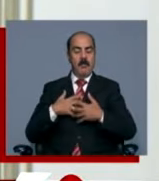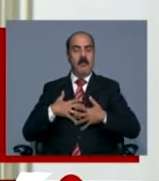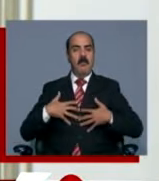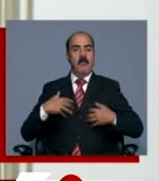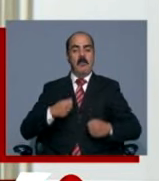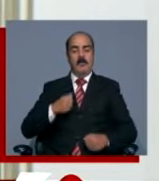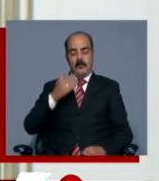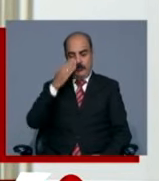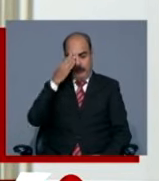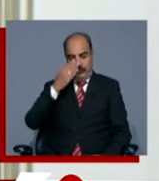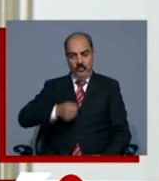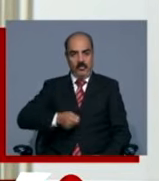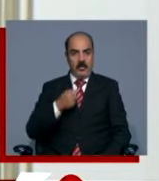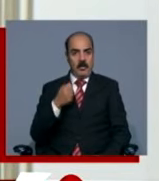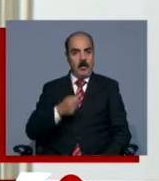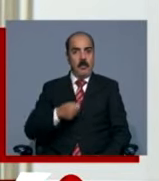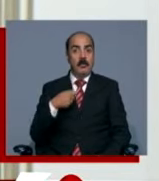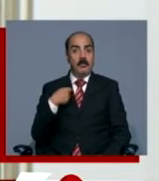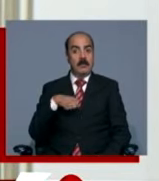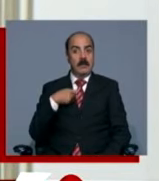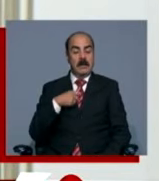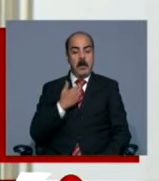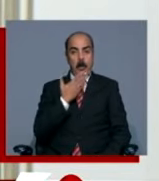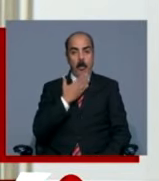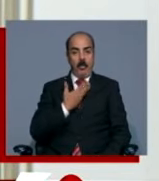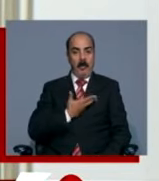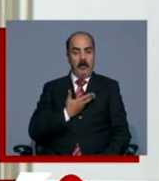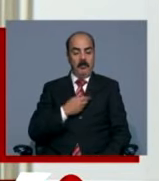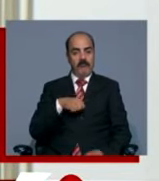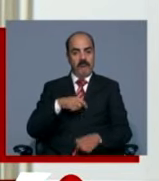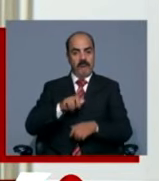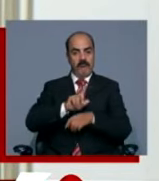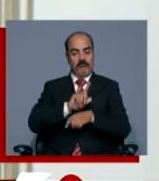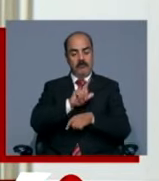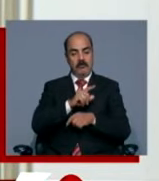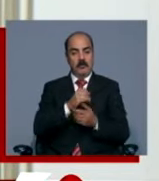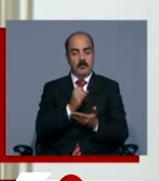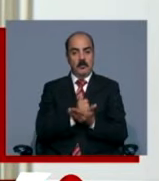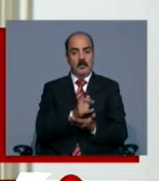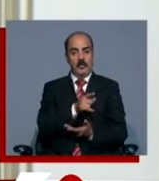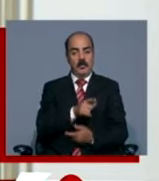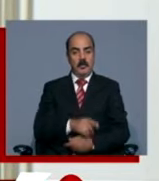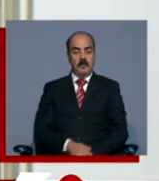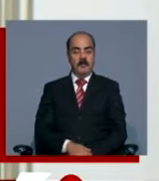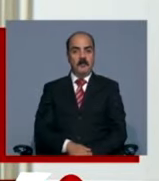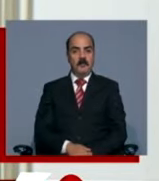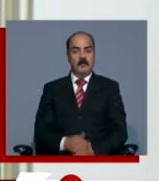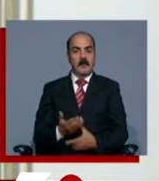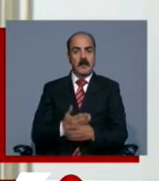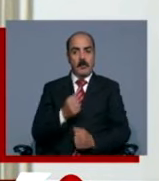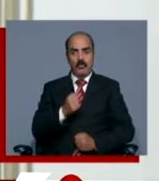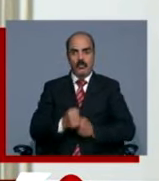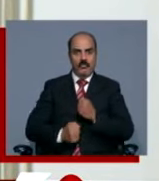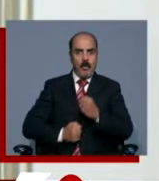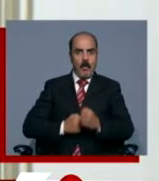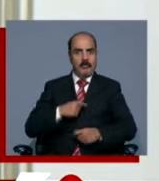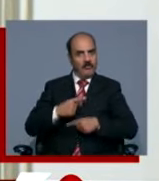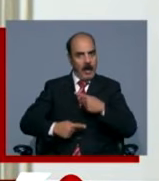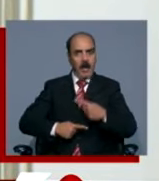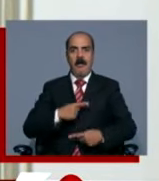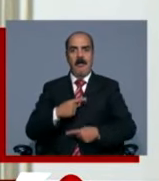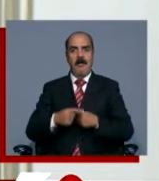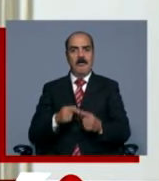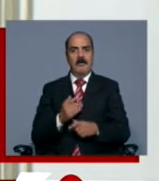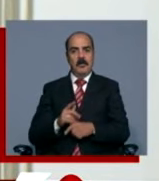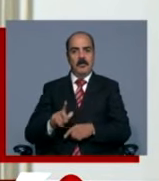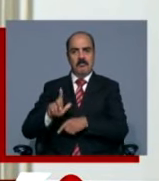التقدير لفخامة الرئيس فلاديمير بوتين رئيس روسيا الاتحادية على الجهود المستمرة خلال